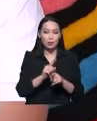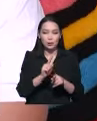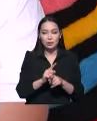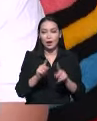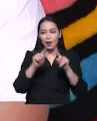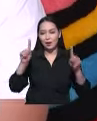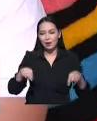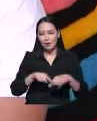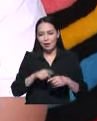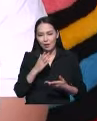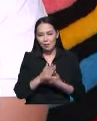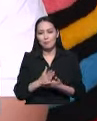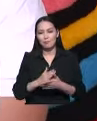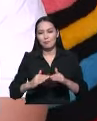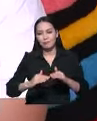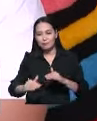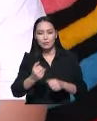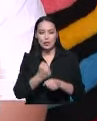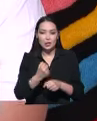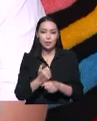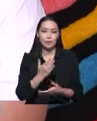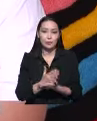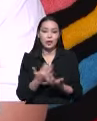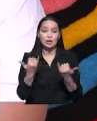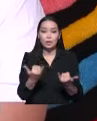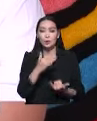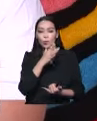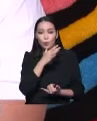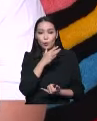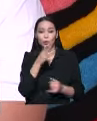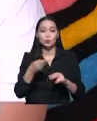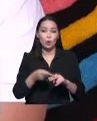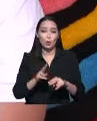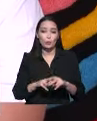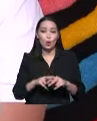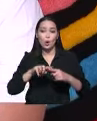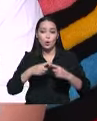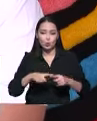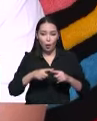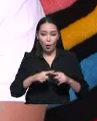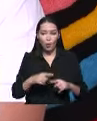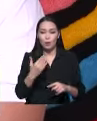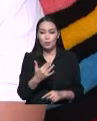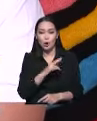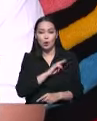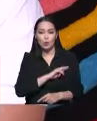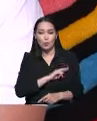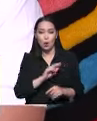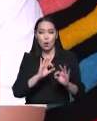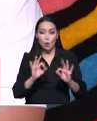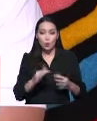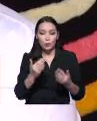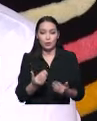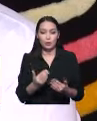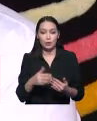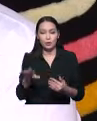жасап әзірлегендерін. Қазіргі уақытта сол тоқыма өнерінің бізден қазіргі халықтан